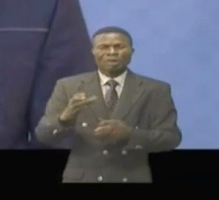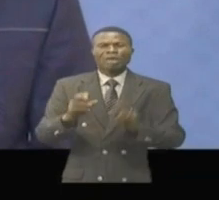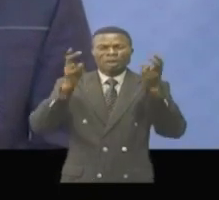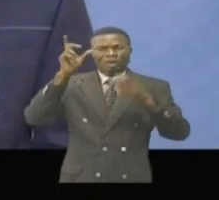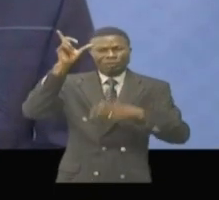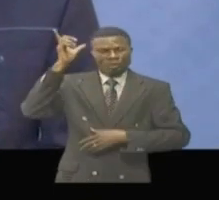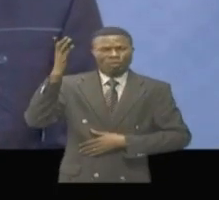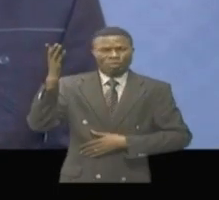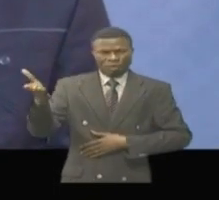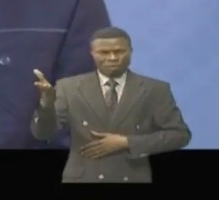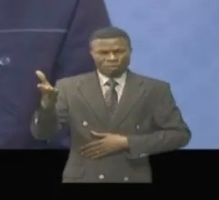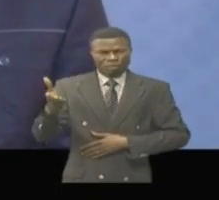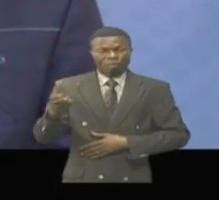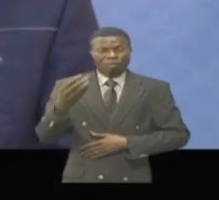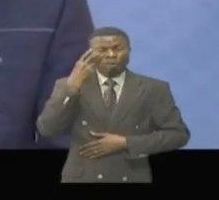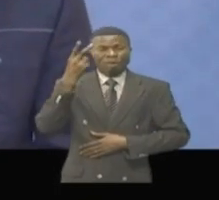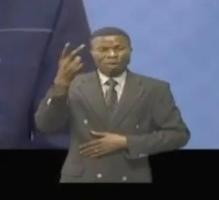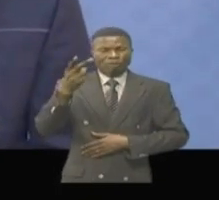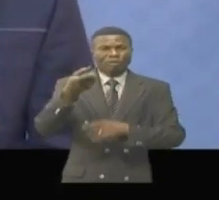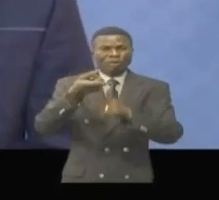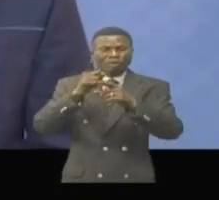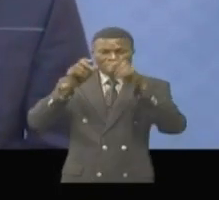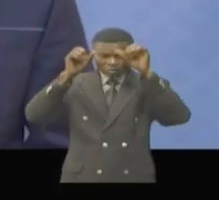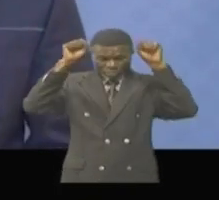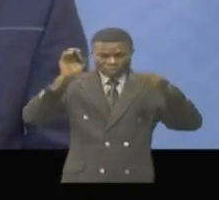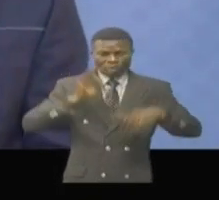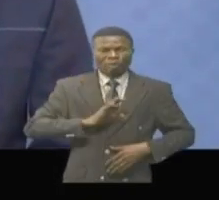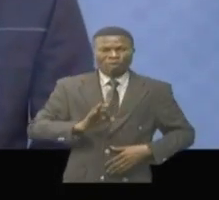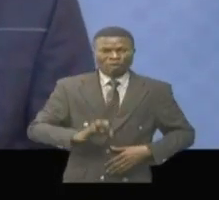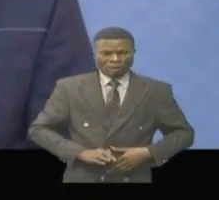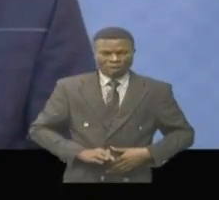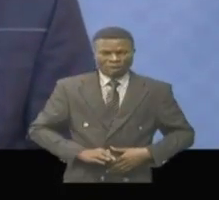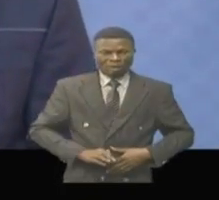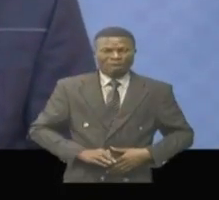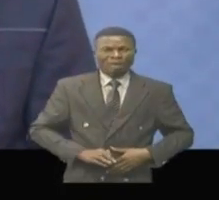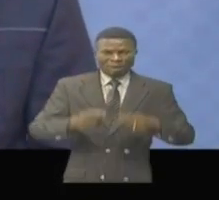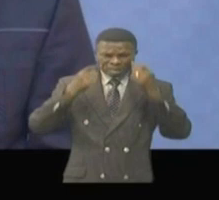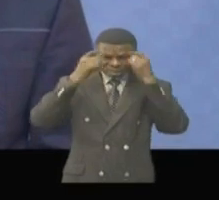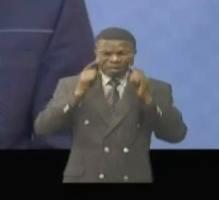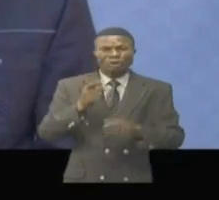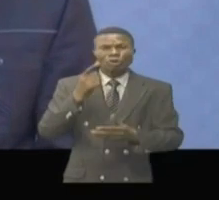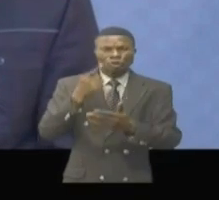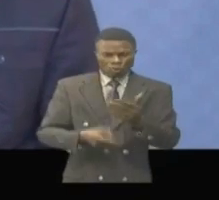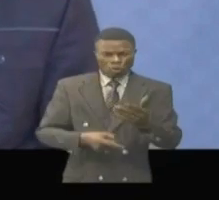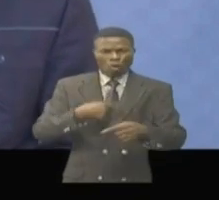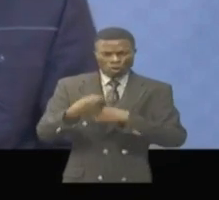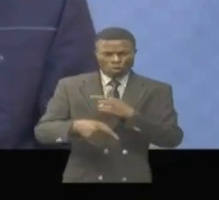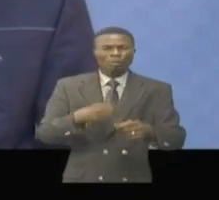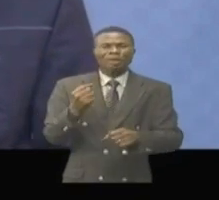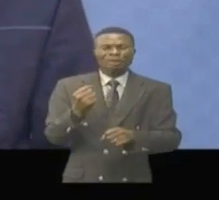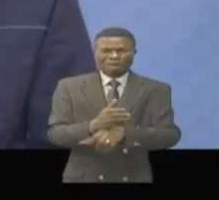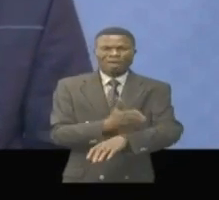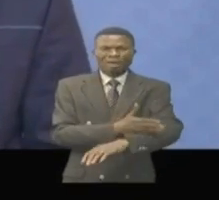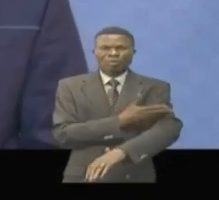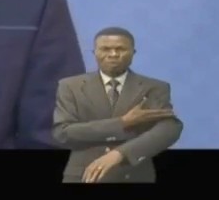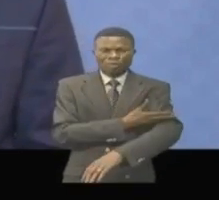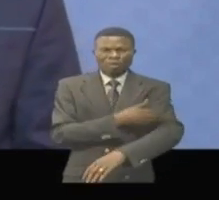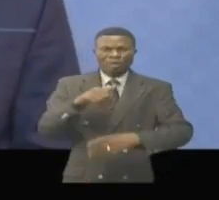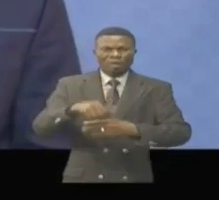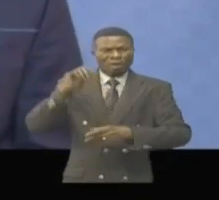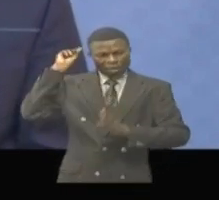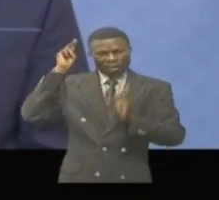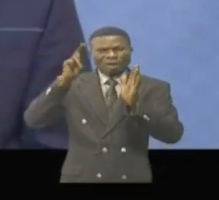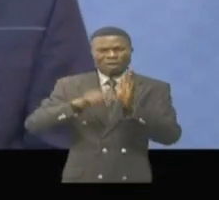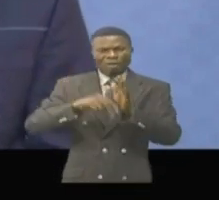incessamment. C'est la vision du président de la République qui est vraiment en train d'être mise en marche au travers le gouvernement du